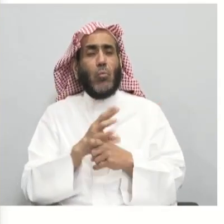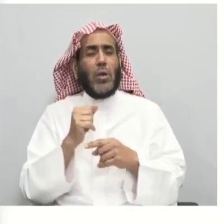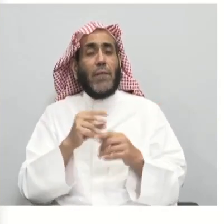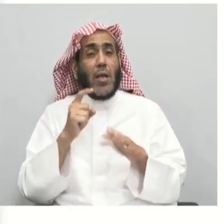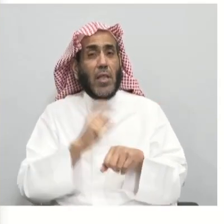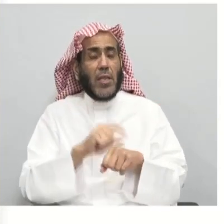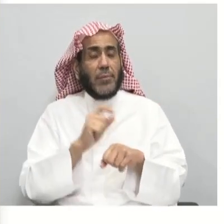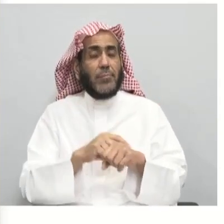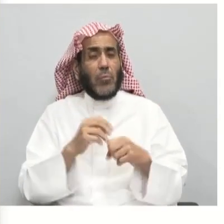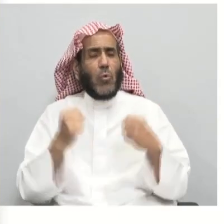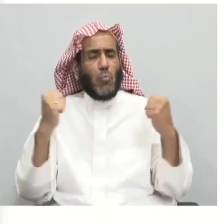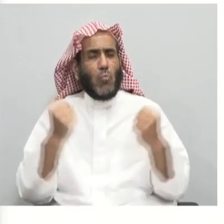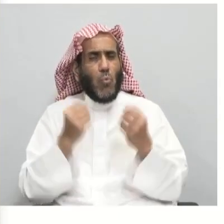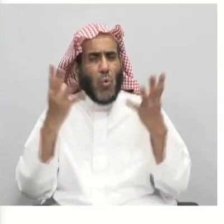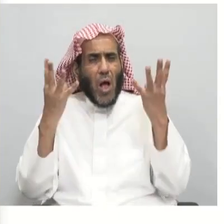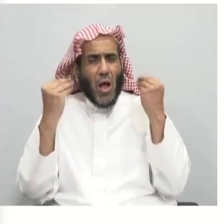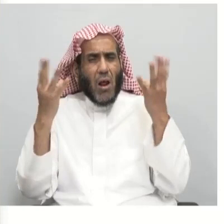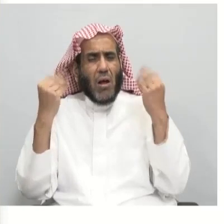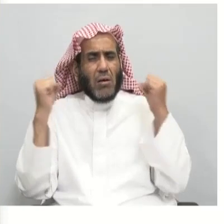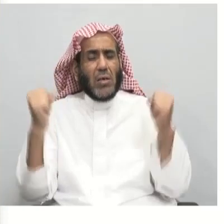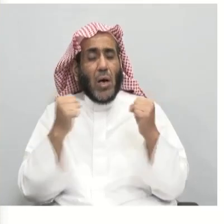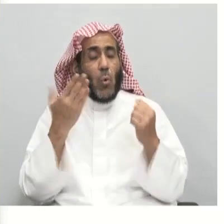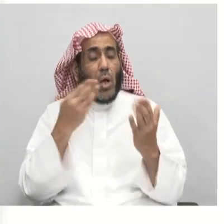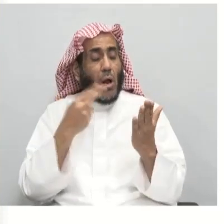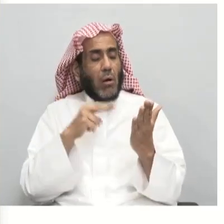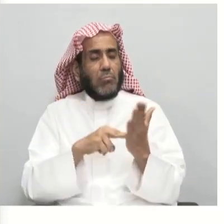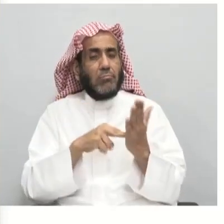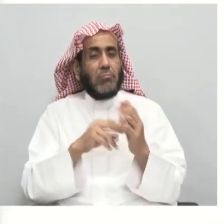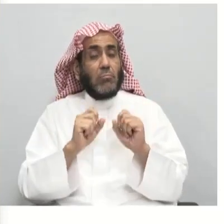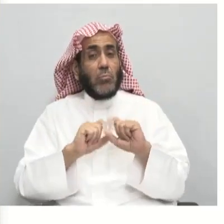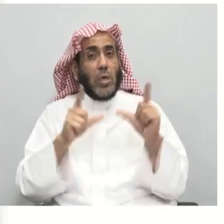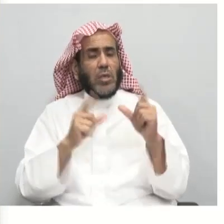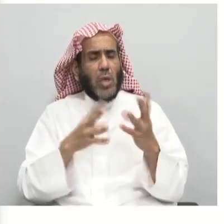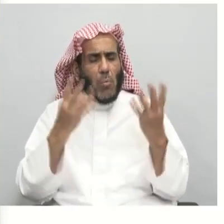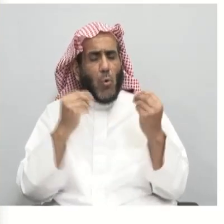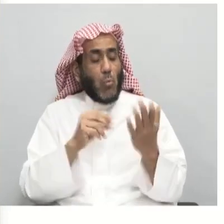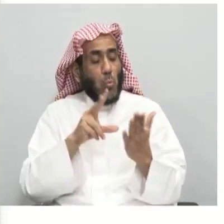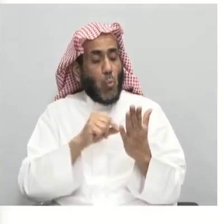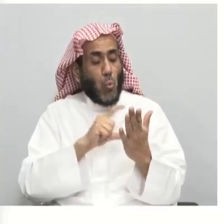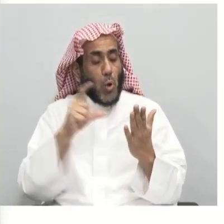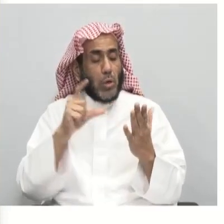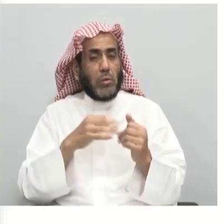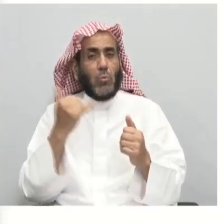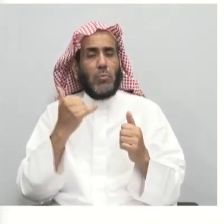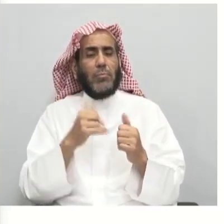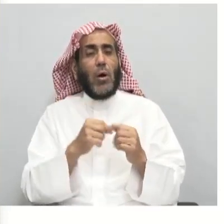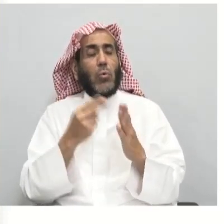اثناء المذاكره او في اثناء القراءه لابراز المعلومات المهمه او ان اسجل امثله